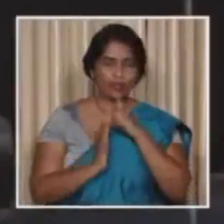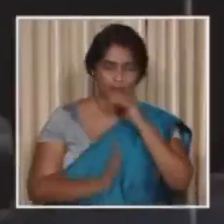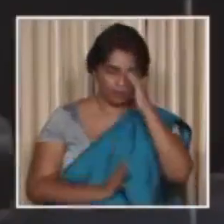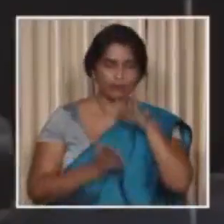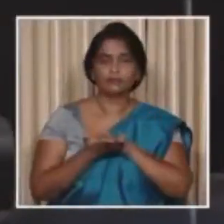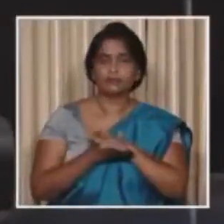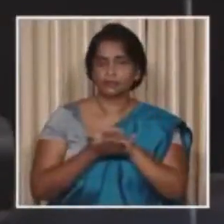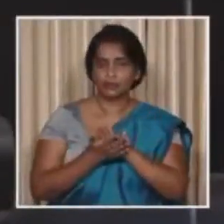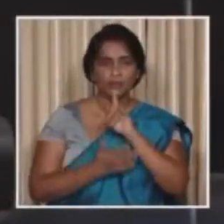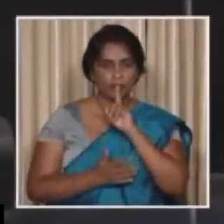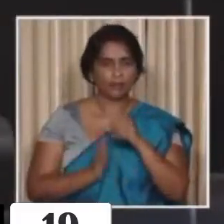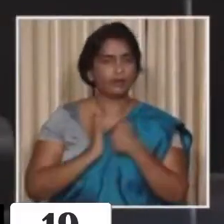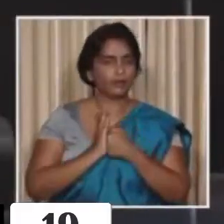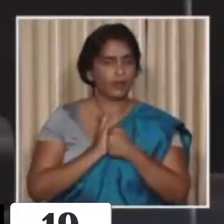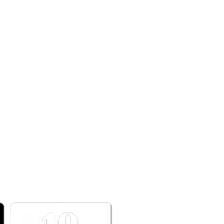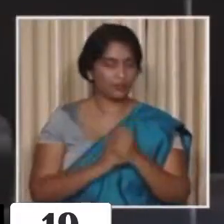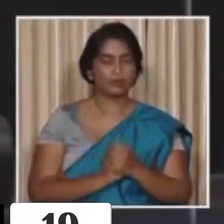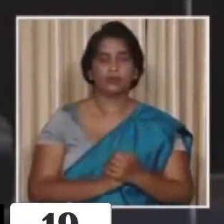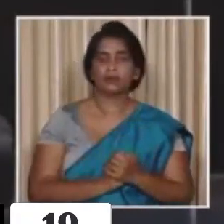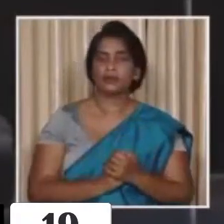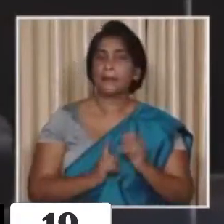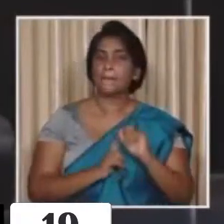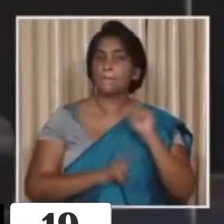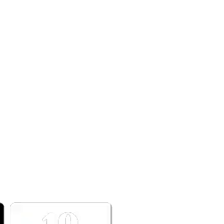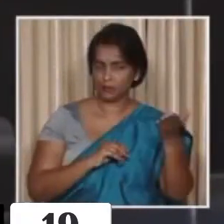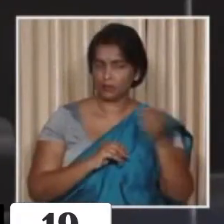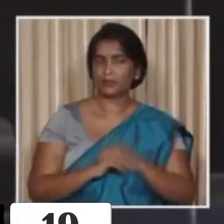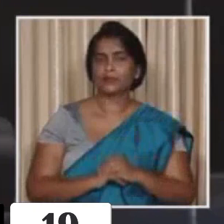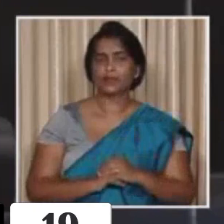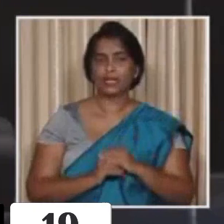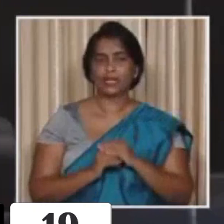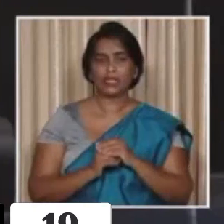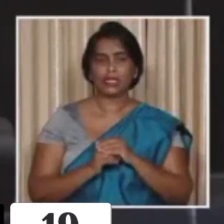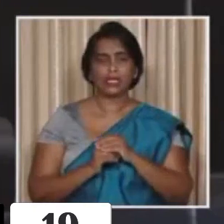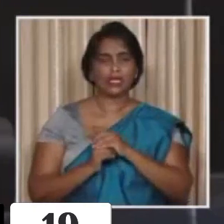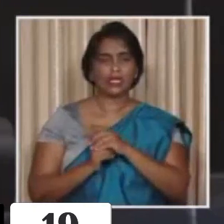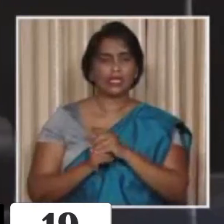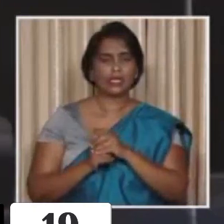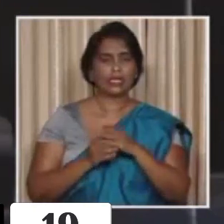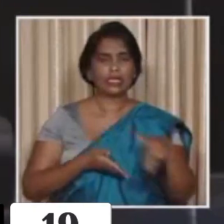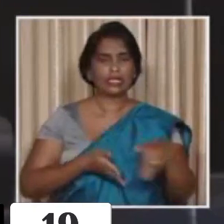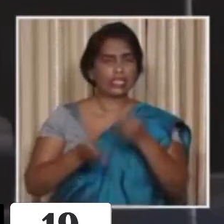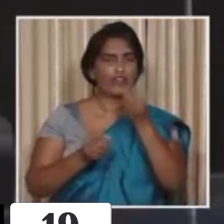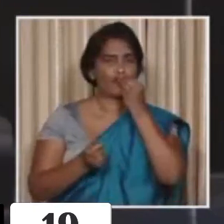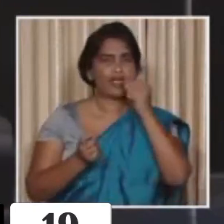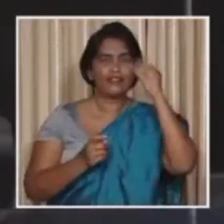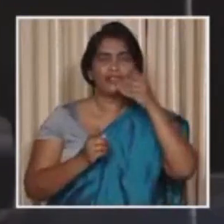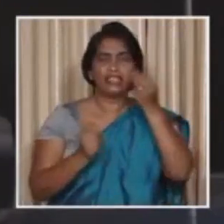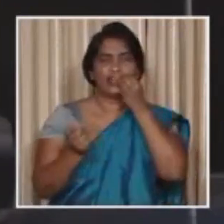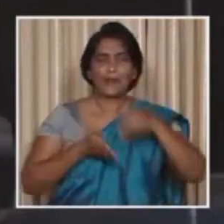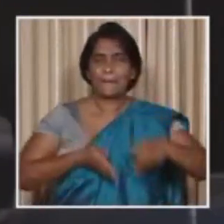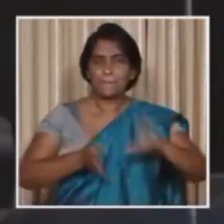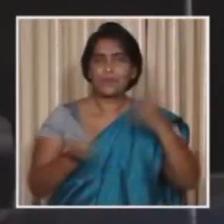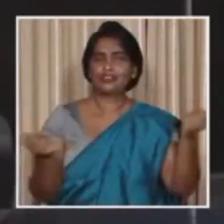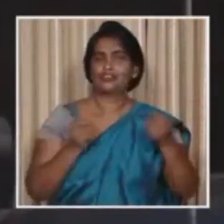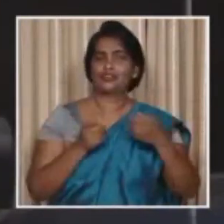පැහැදිලි කිරීමක් කරගන්න ඕනේ ගරු ප්‍රවාහන ඇමතුමා පාර්ලිමේන්තුව එහා පැත්තේ කිඹුලාවල ස්ට්‍රීට් ෆුඩ් කියලා බොහෝ දෙනා හැන්දෑවට ඇවිල්ලා